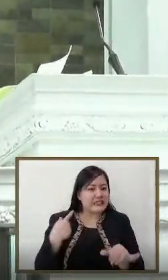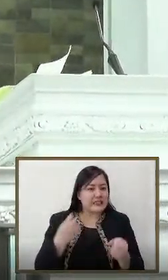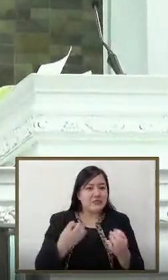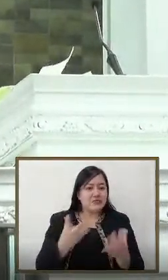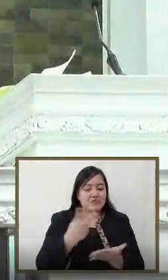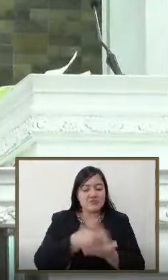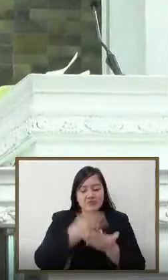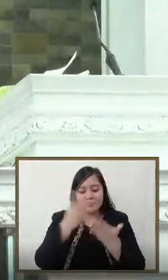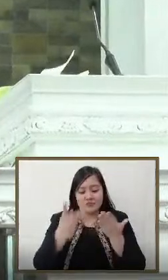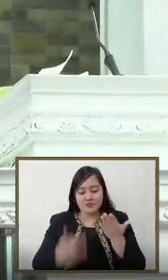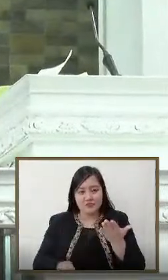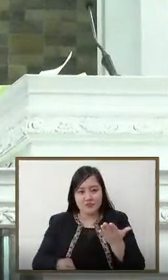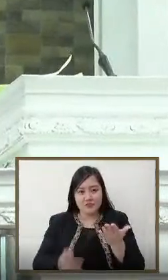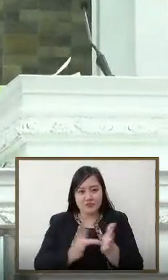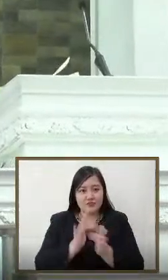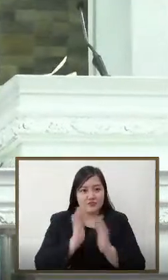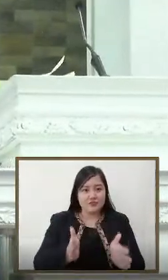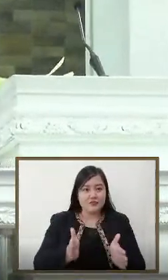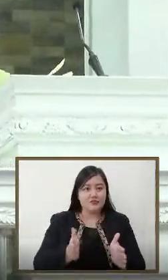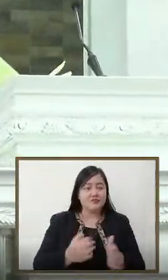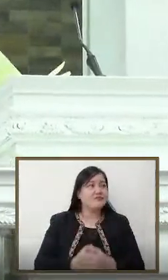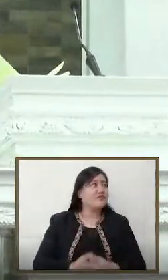na mga mananampalataya.